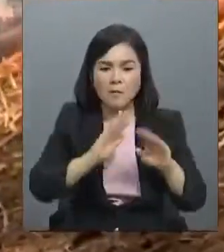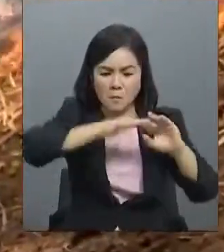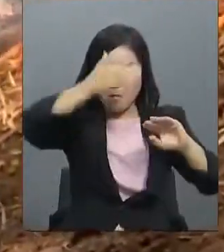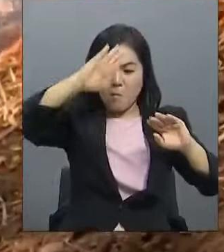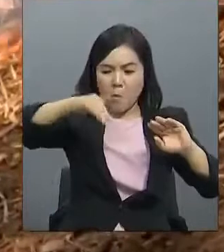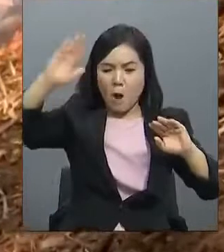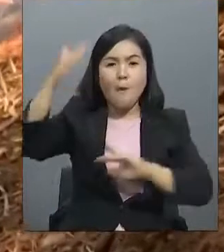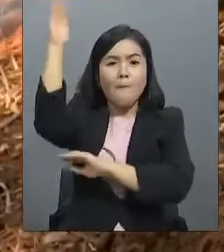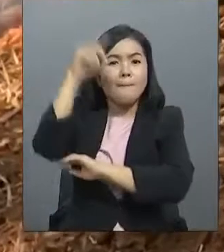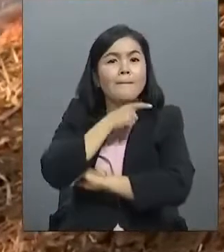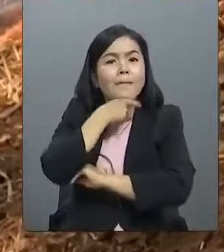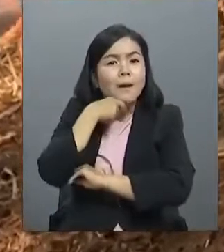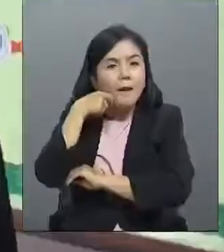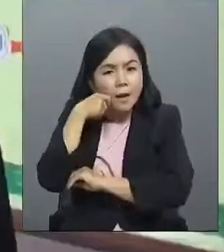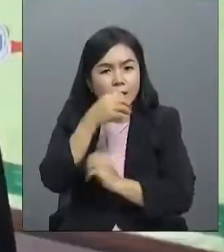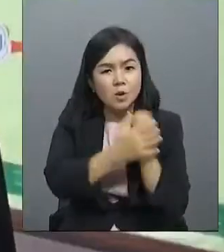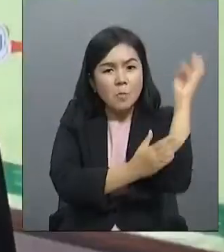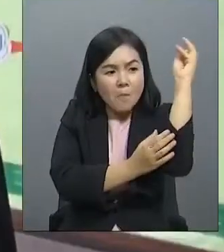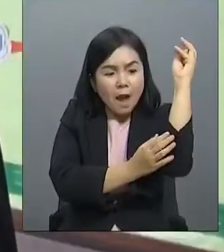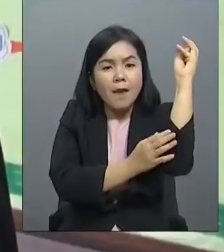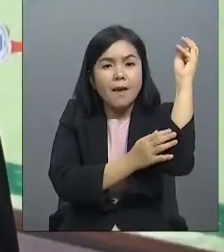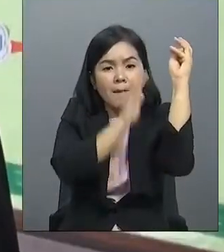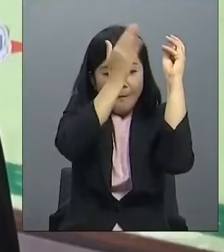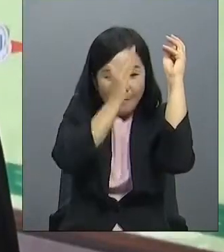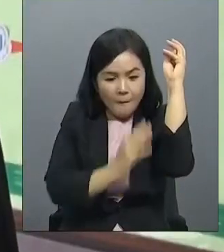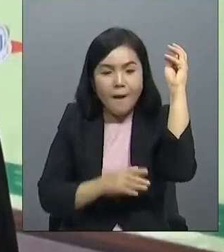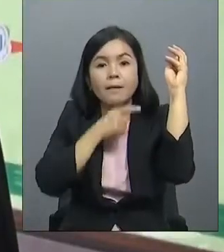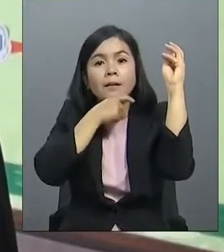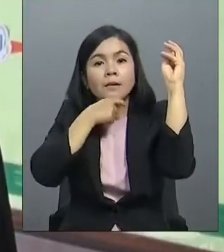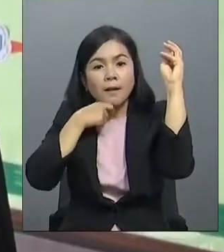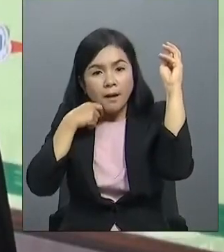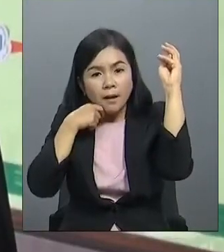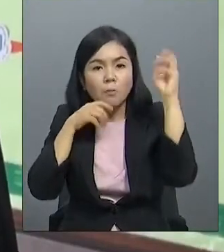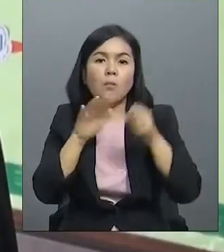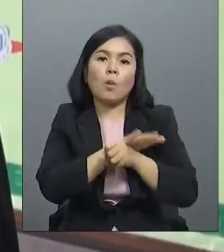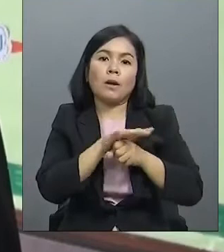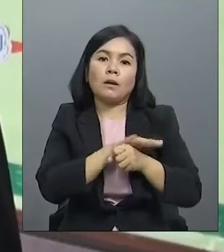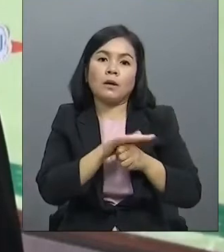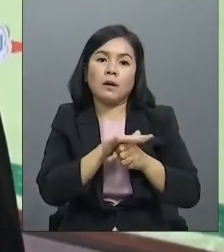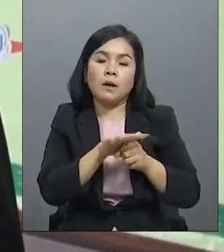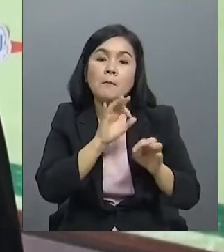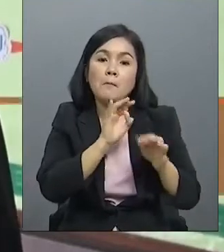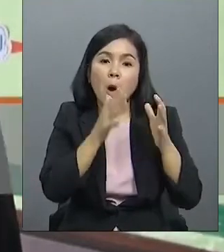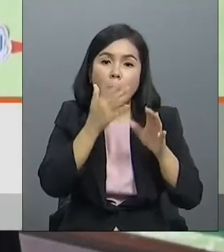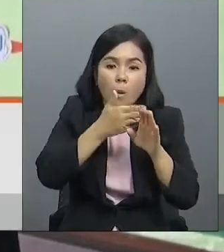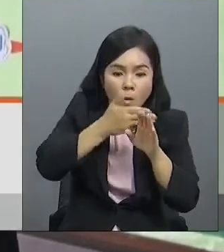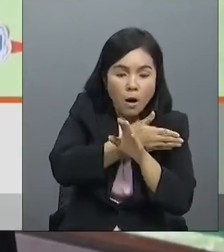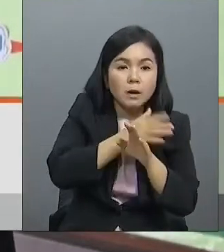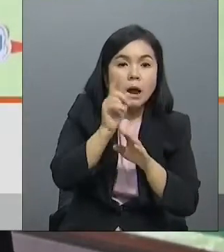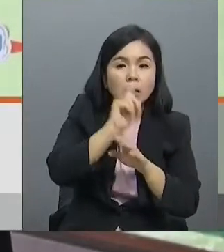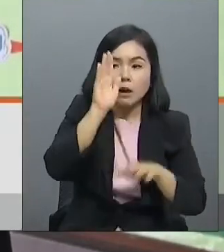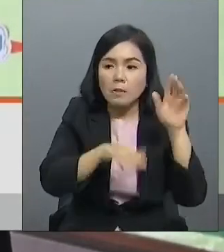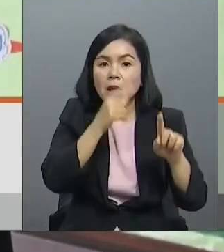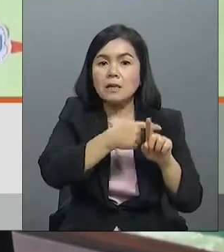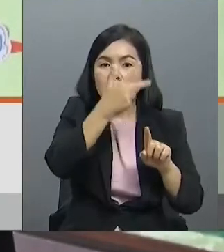ต้นไม้เนี่ยที่จะแห้งพอที่จะทำได้นี่ก็ประมาณปลายเดือนมีนาคมน